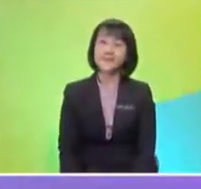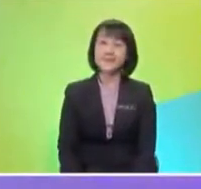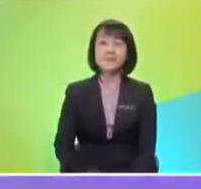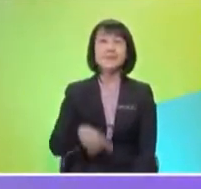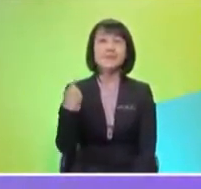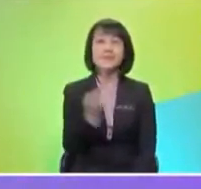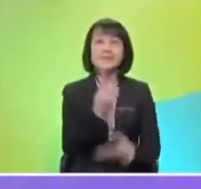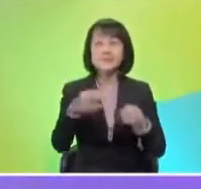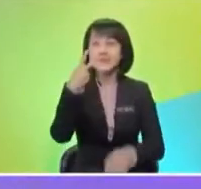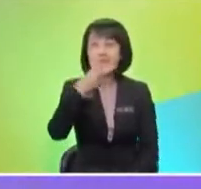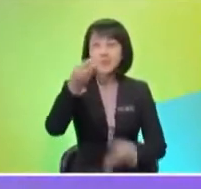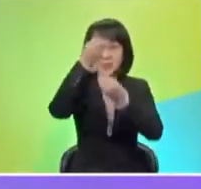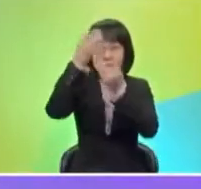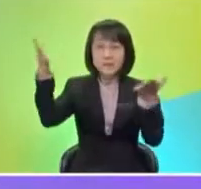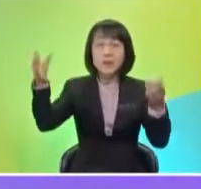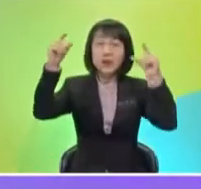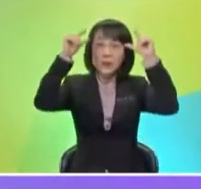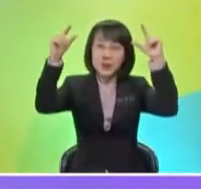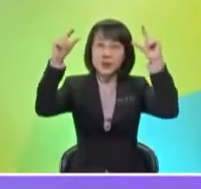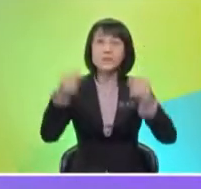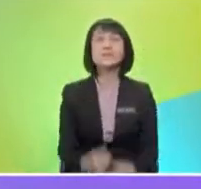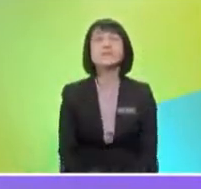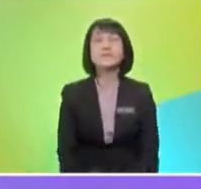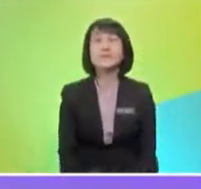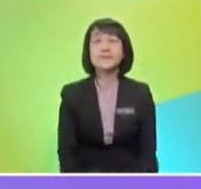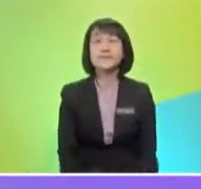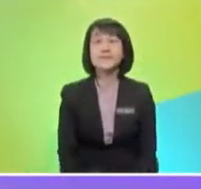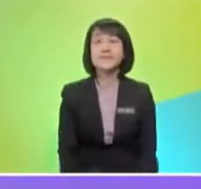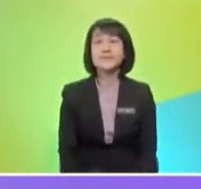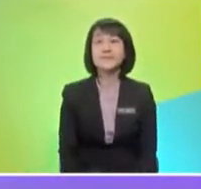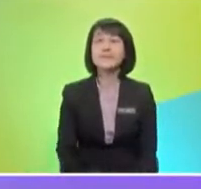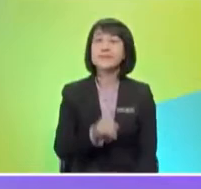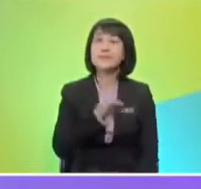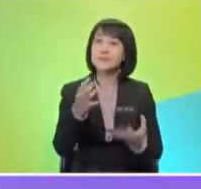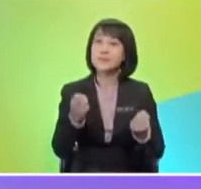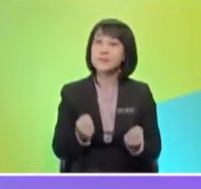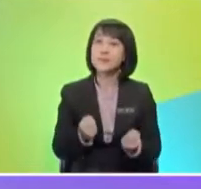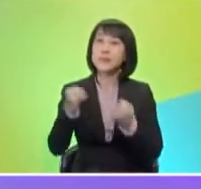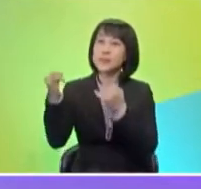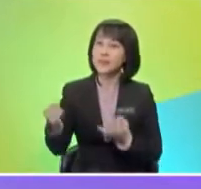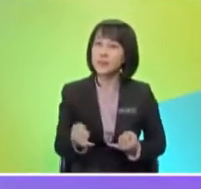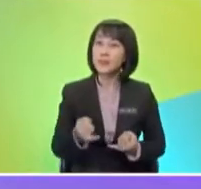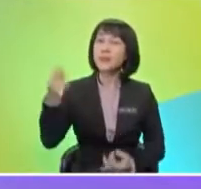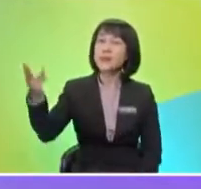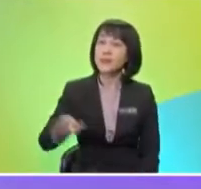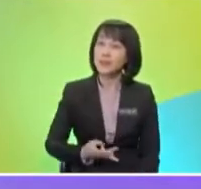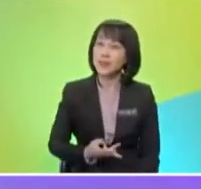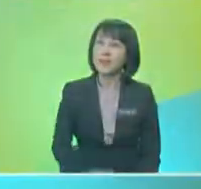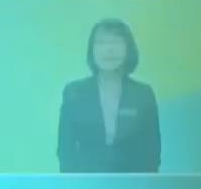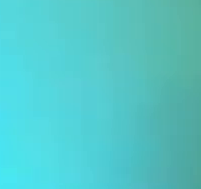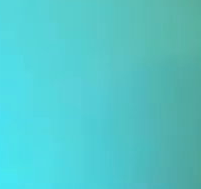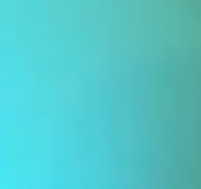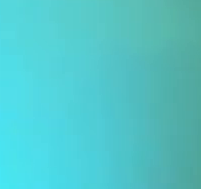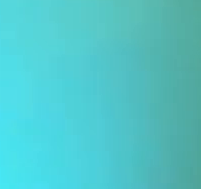profil guru kita pada hari ini sebelum itu Arya ingin menjemput mengeluh-alukan kedatangan